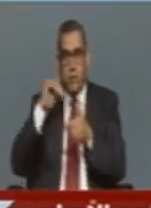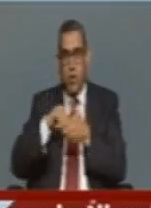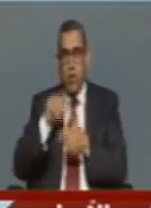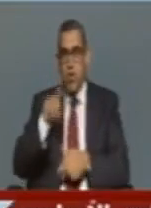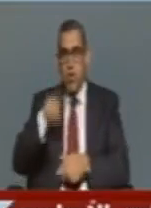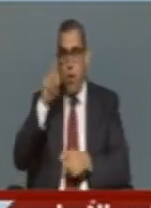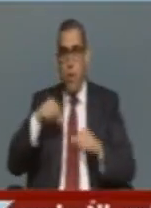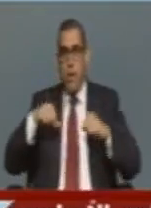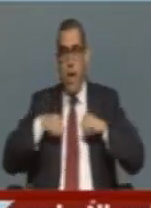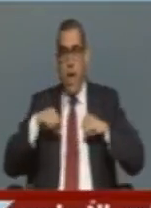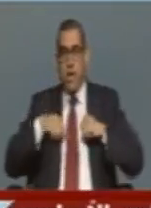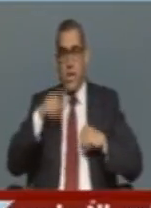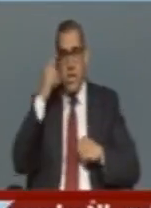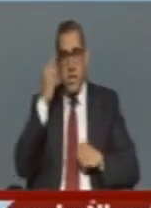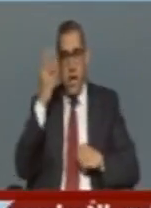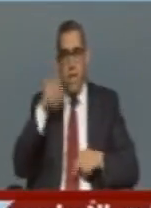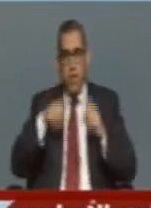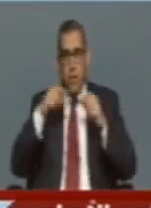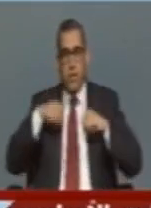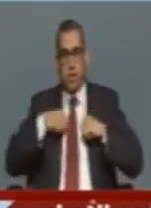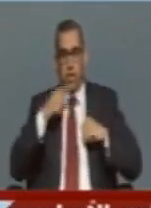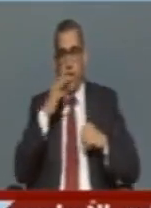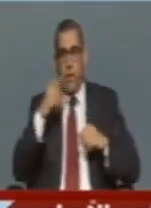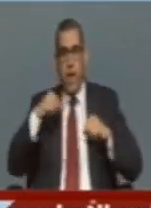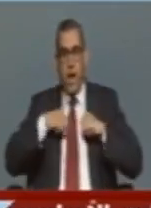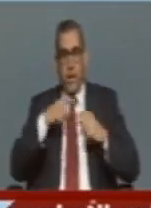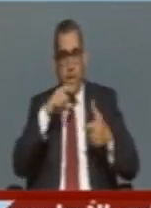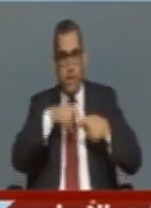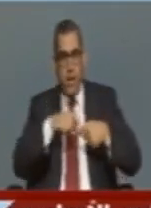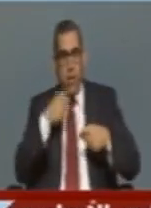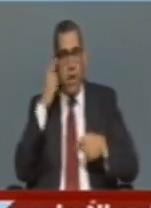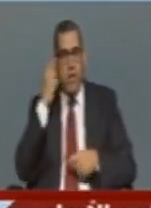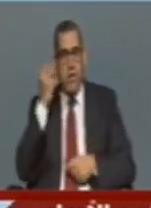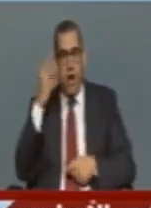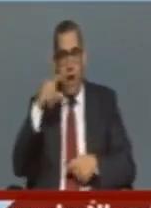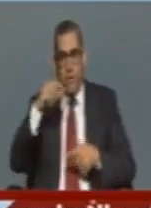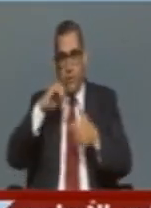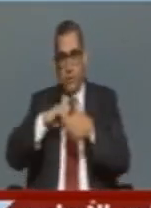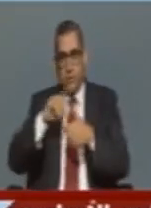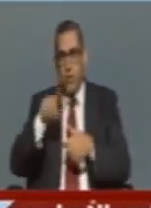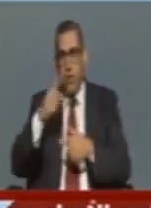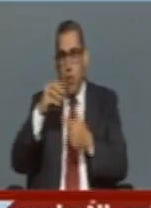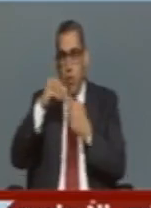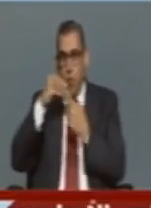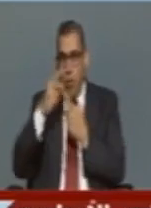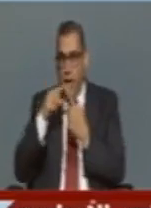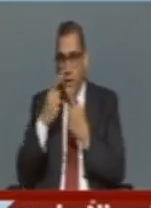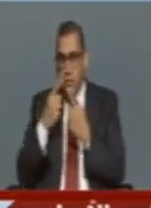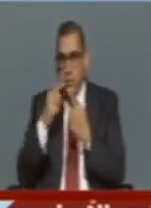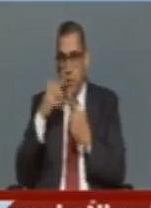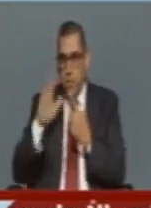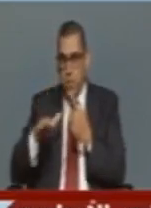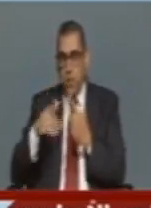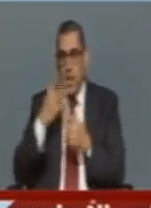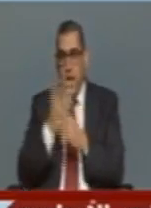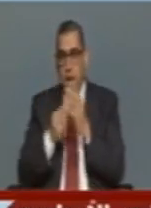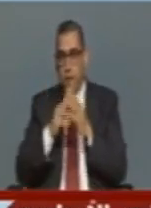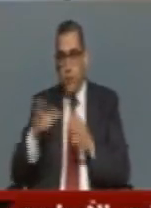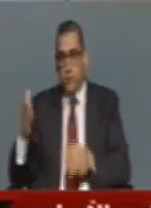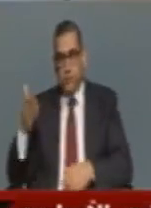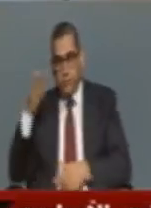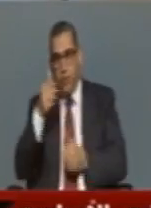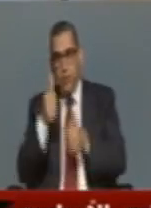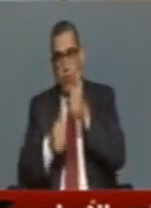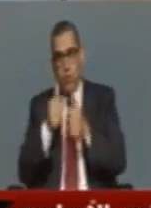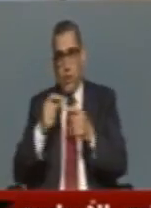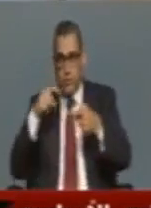أسبوع، وبالتعاون مع وزارة الشباب ووزارة الثقافة. ده واحد من الحاجات اللي موجودة، وكمان ولادنا بيدخلوا في المسابقات اللي معاهم في